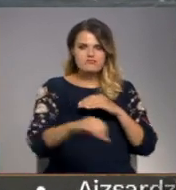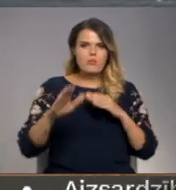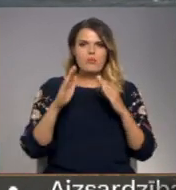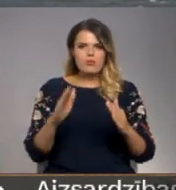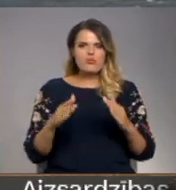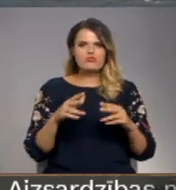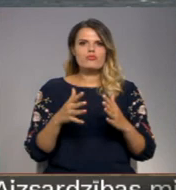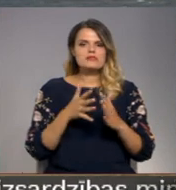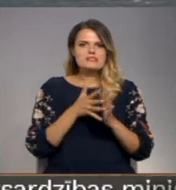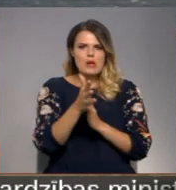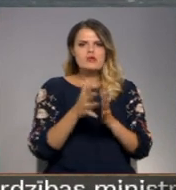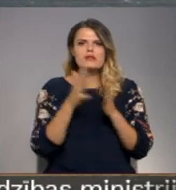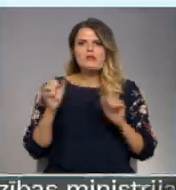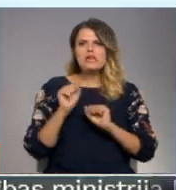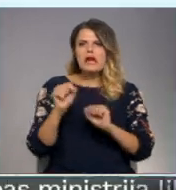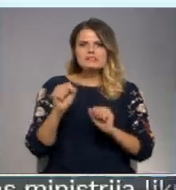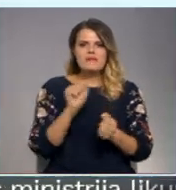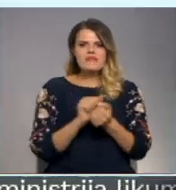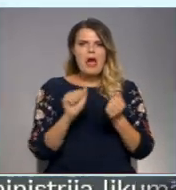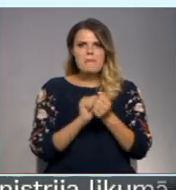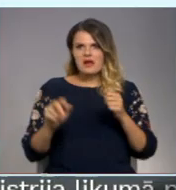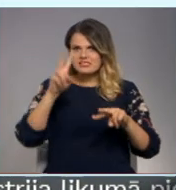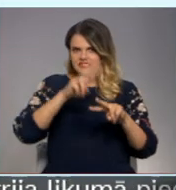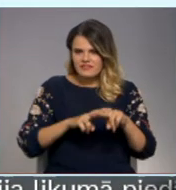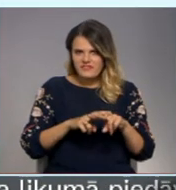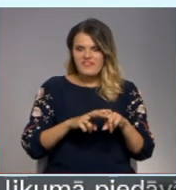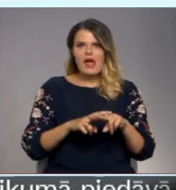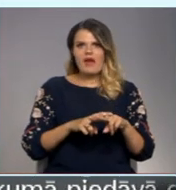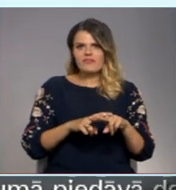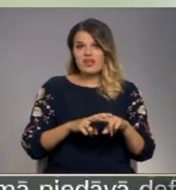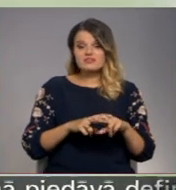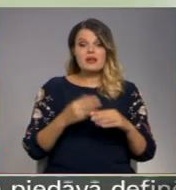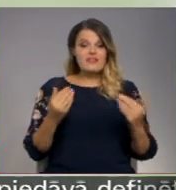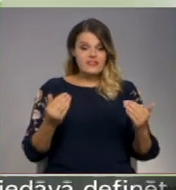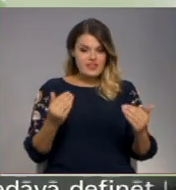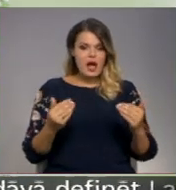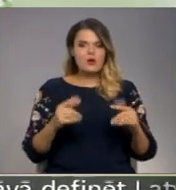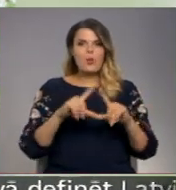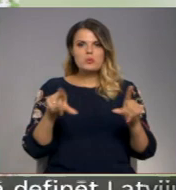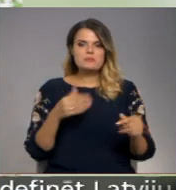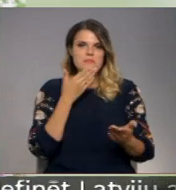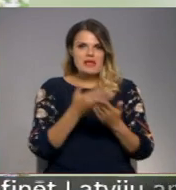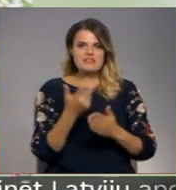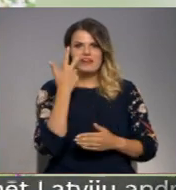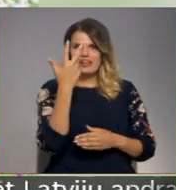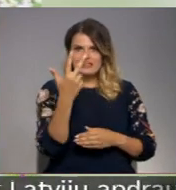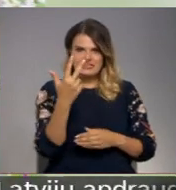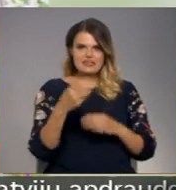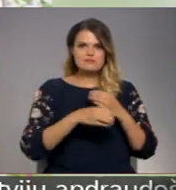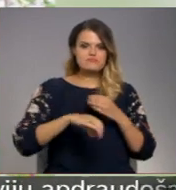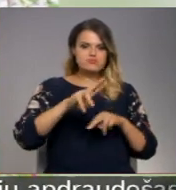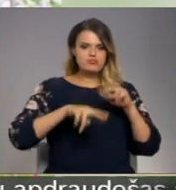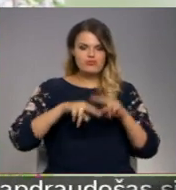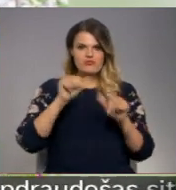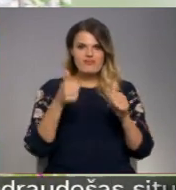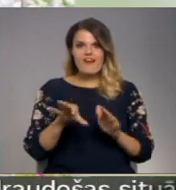vairākas aizsargājamās dabas teritorijas, aizsargu joslus un abrāzijas krastu. Pat laban uzņēmums piedāvā trīs trases variantus,